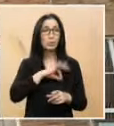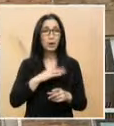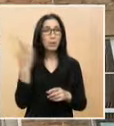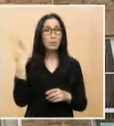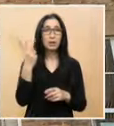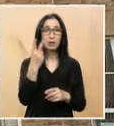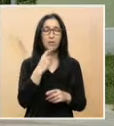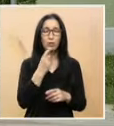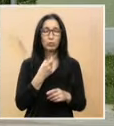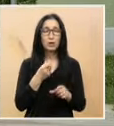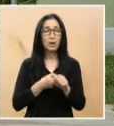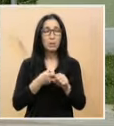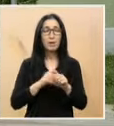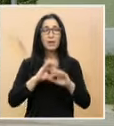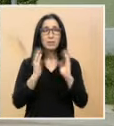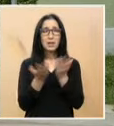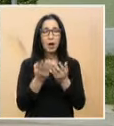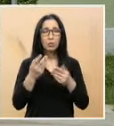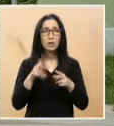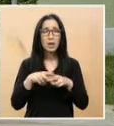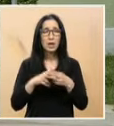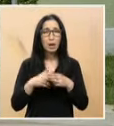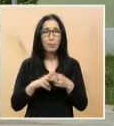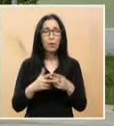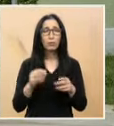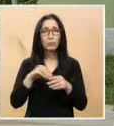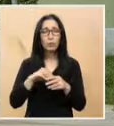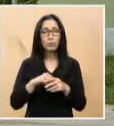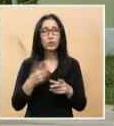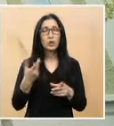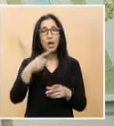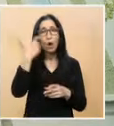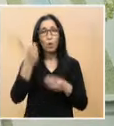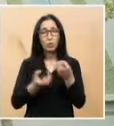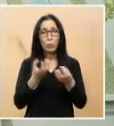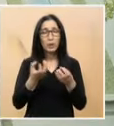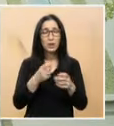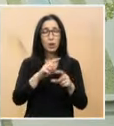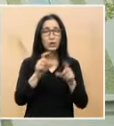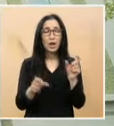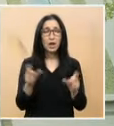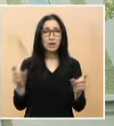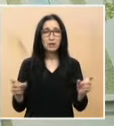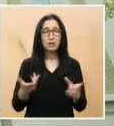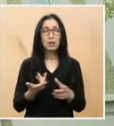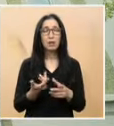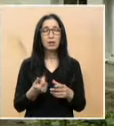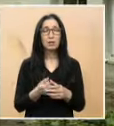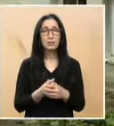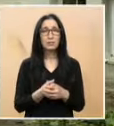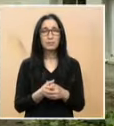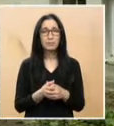преди 2 години да извършим цялостен ремонт, включващи подмяна на отоплителна инсталация, дограма, изцяло реновиране